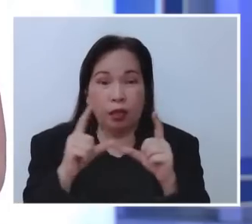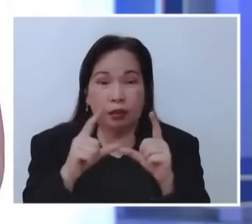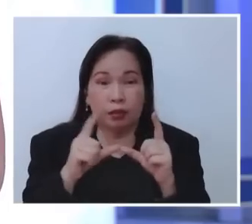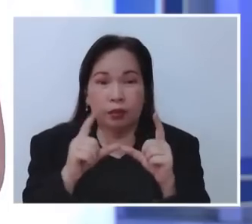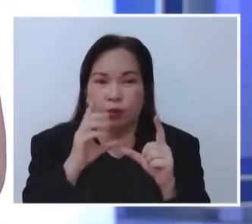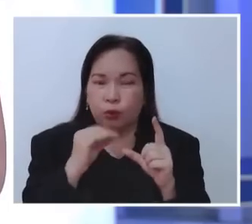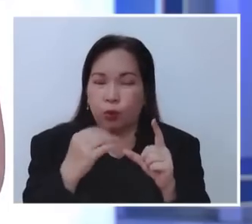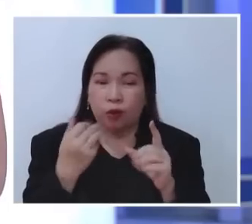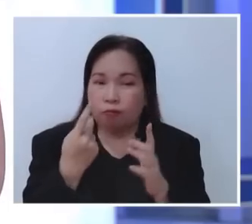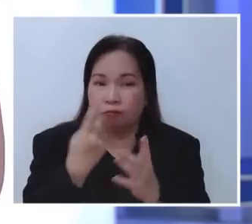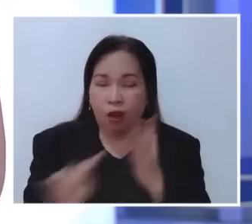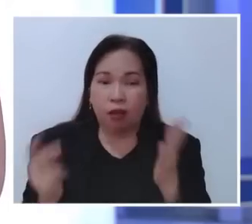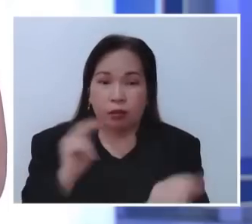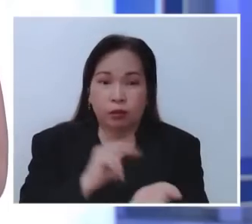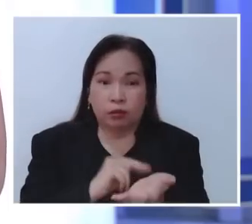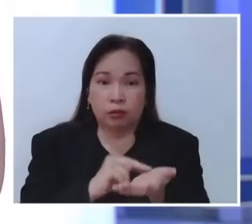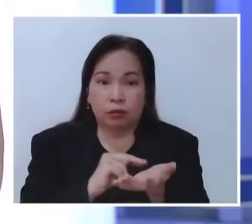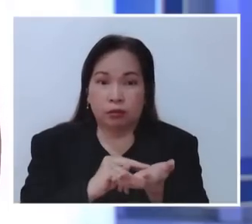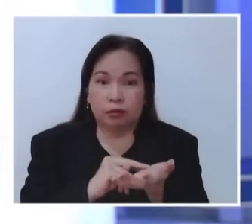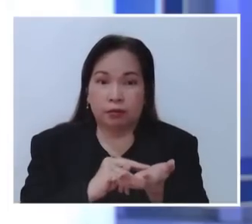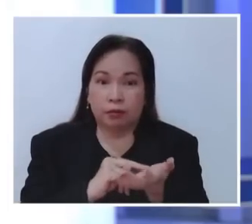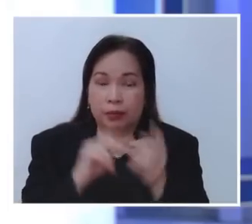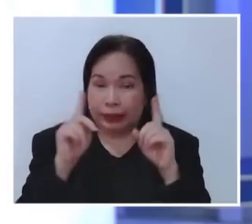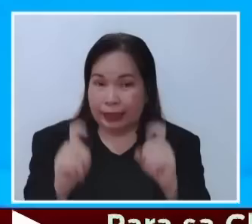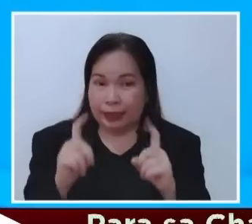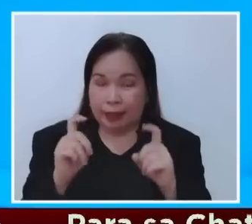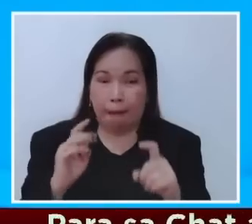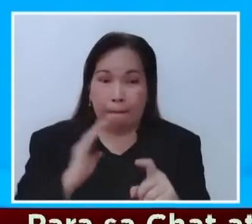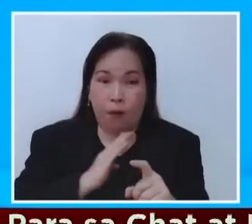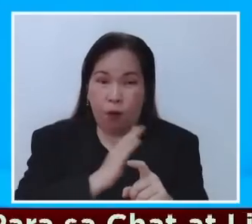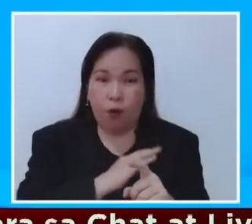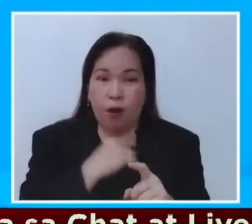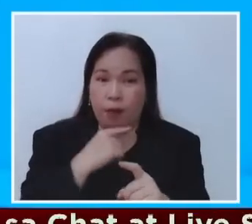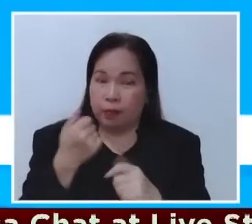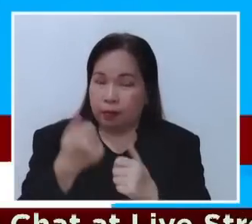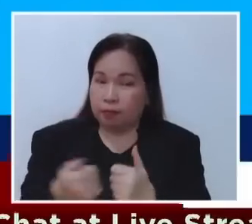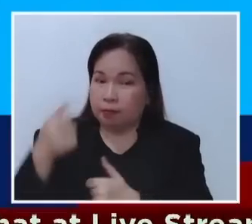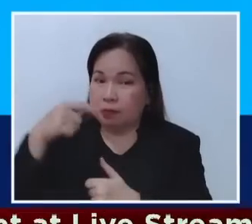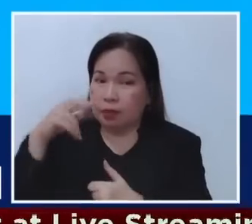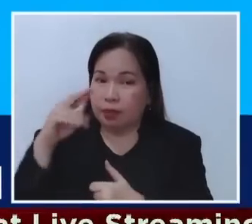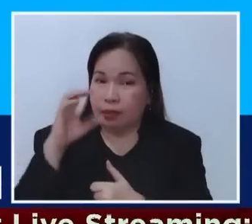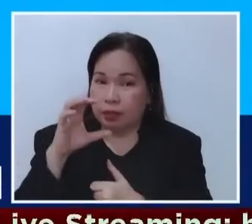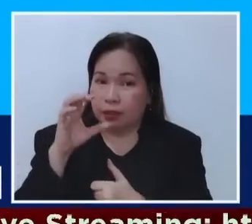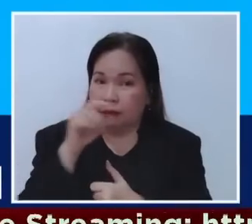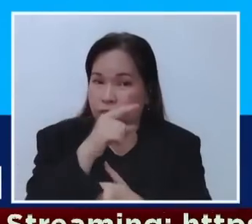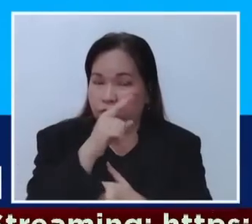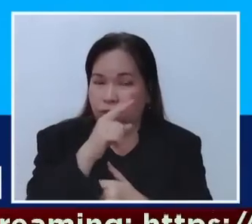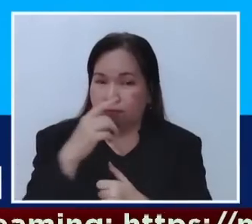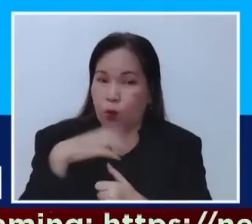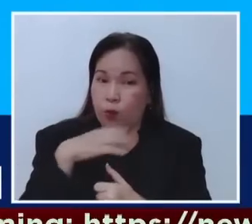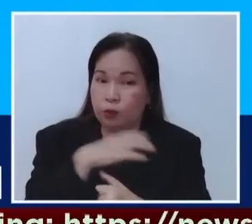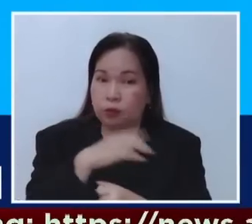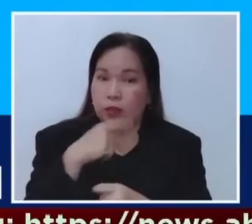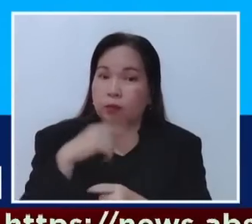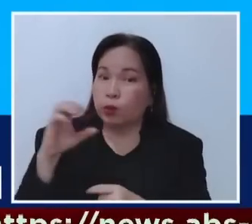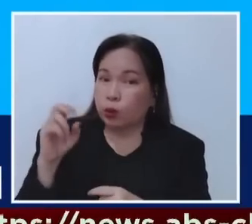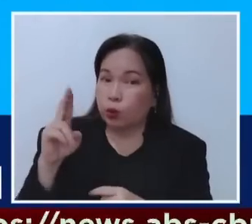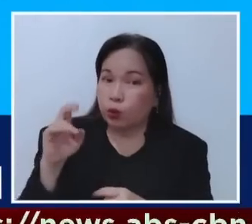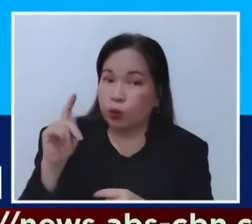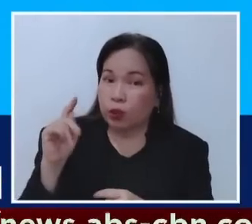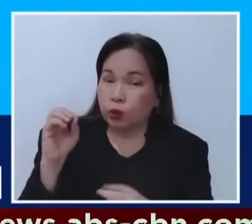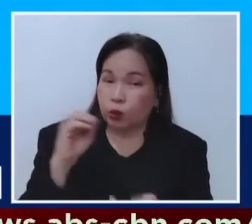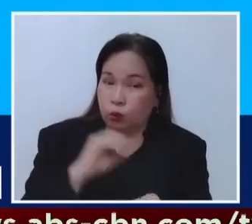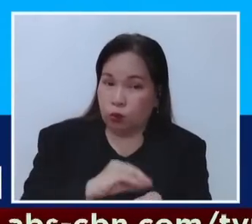pumasa sa nursing board exam. Ayon kay PRC Commissioner Dr. Jose Cueto Jr., kailangan munang amyendahan